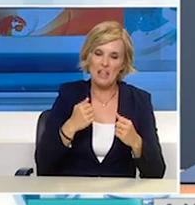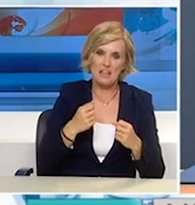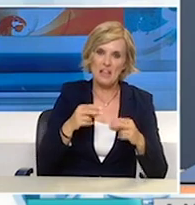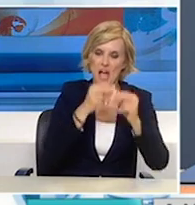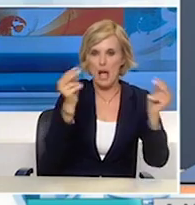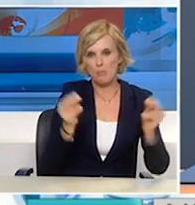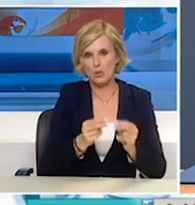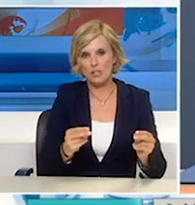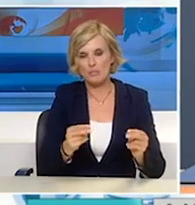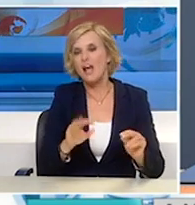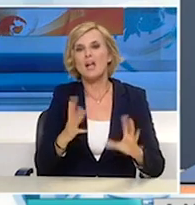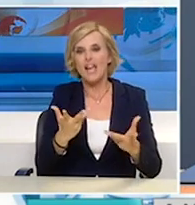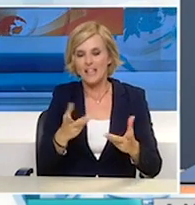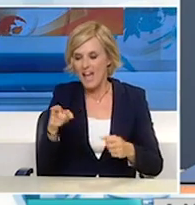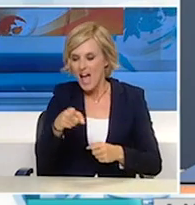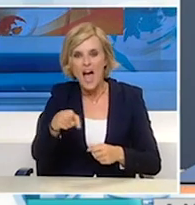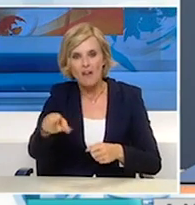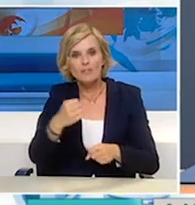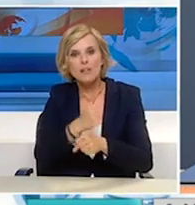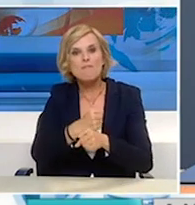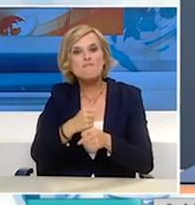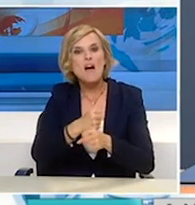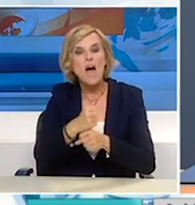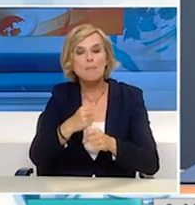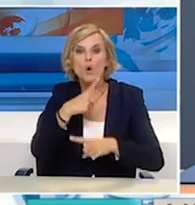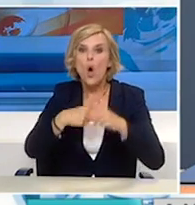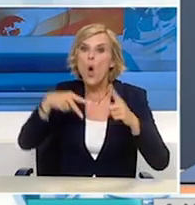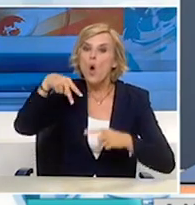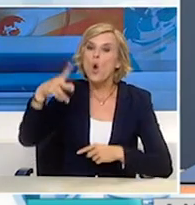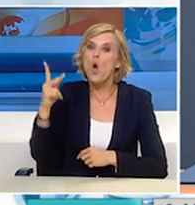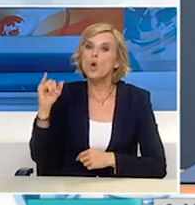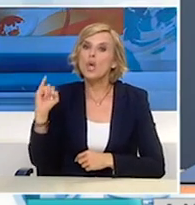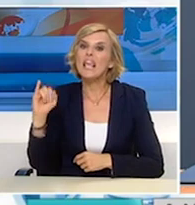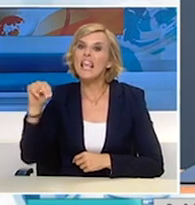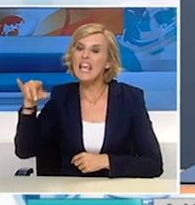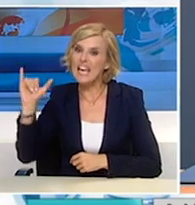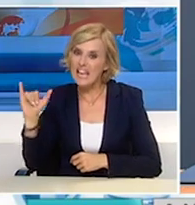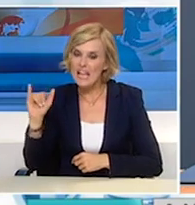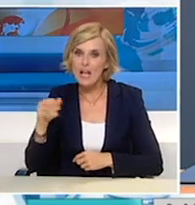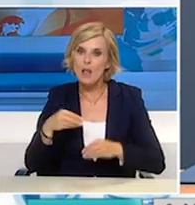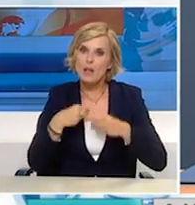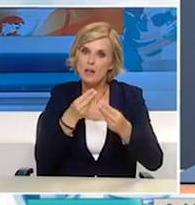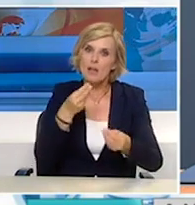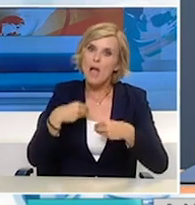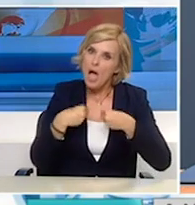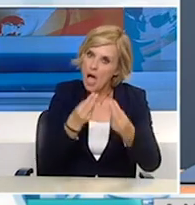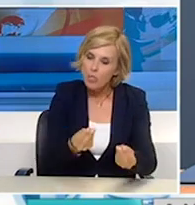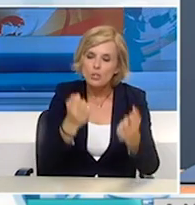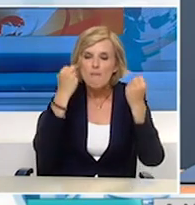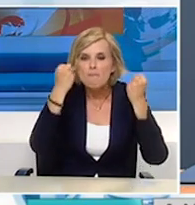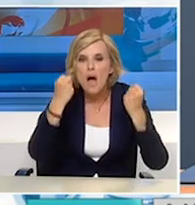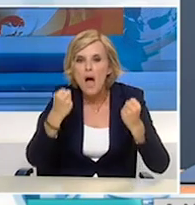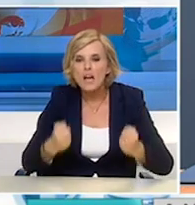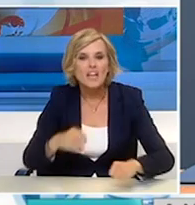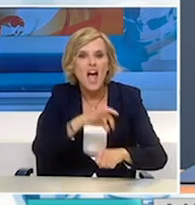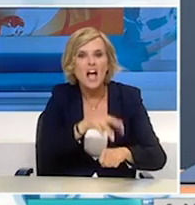σε πιο βαριά ασθενείς. Και βλέπω μια τάση στην επιστημονική έρευνα και βιβλιογραφία να δίνονται τα